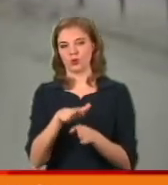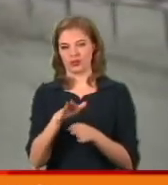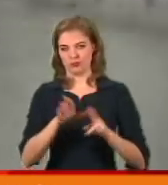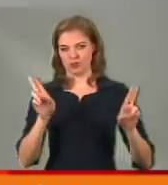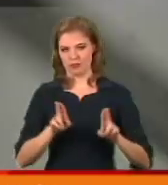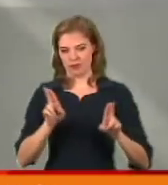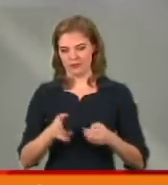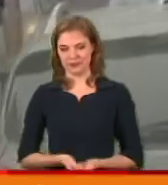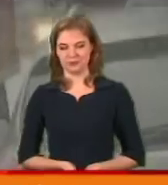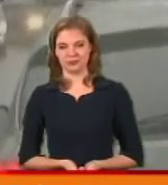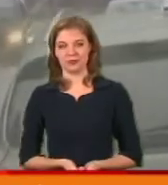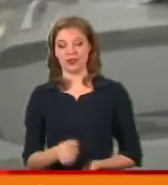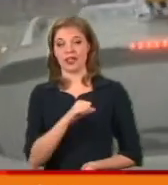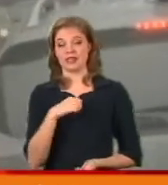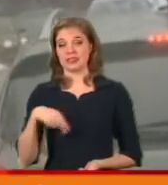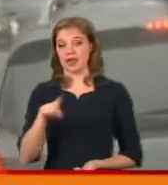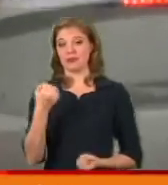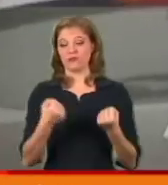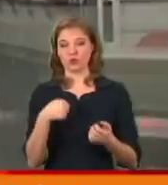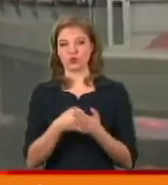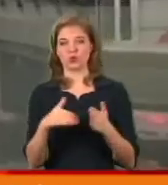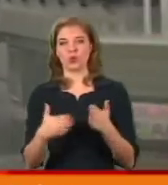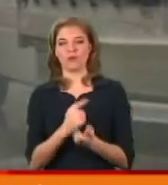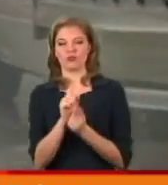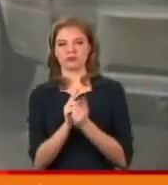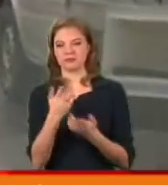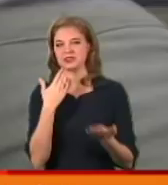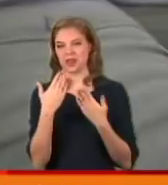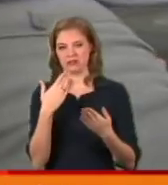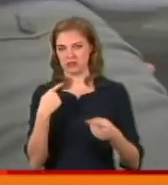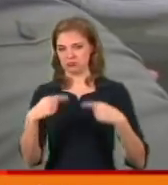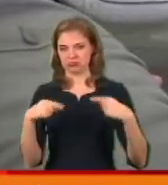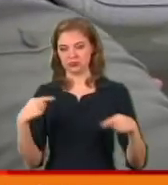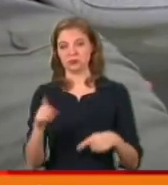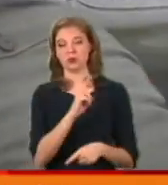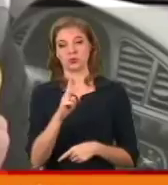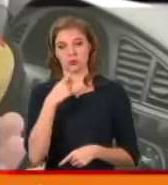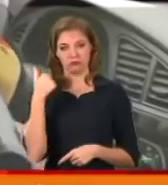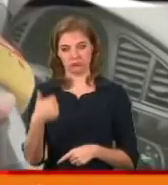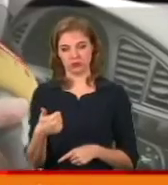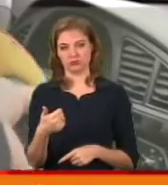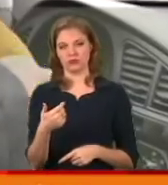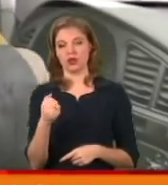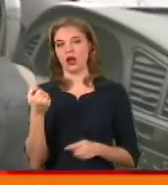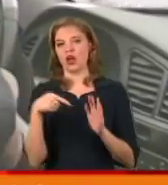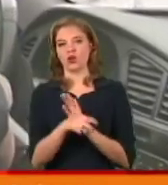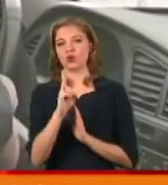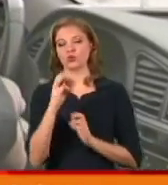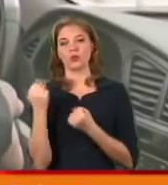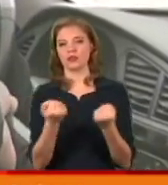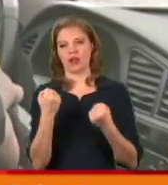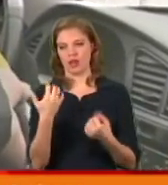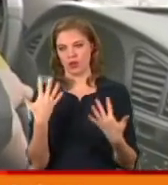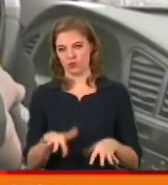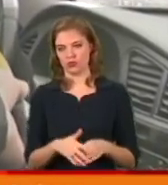дотримуються правил дорожнього руху. Самі ж водії до дорожніх новацій ставляться неоднозначно. Хтось схвалює. А того, що не ганяють